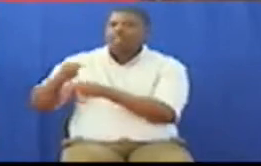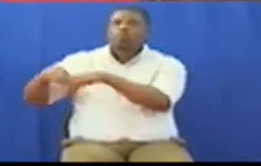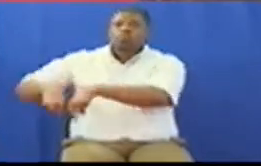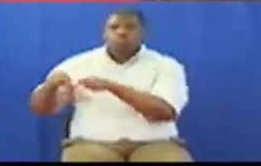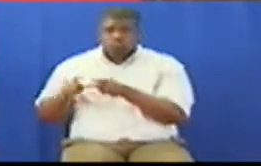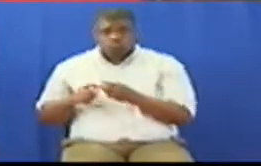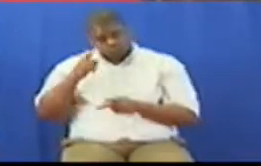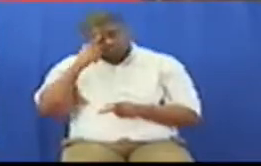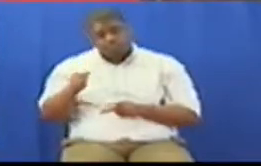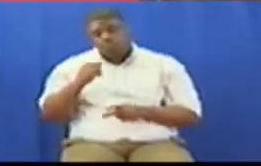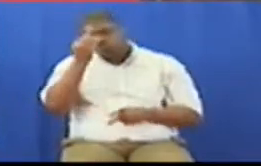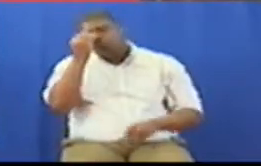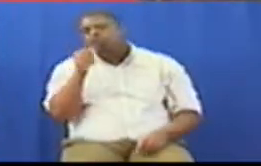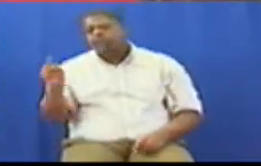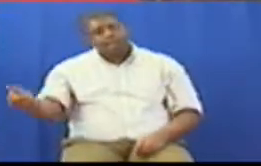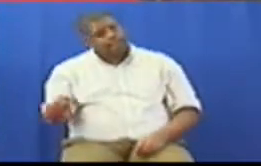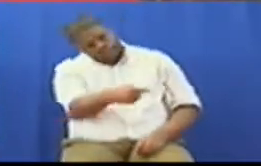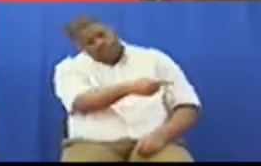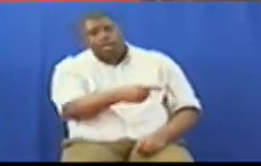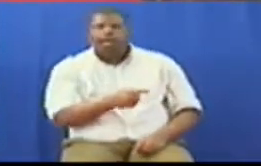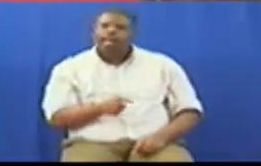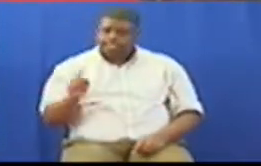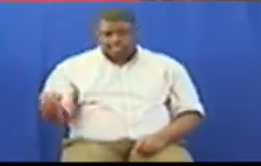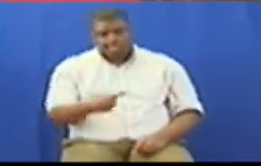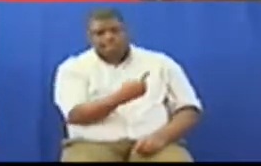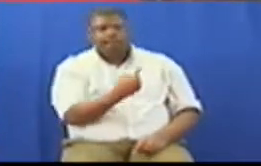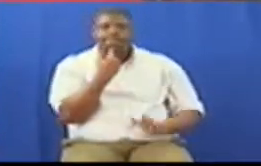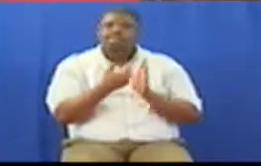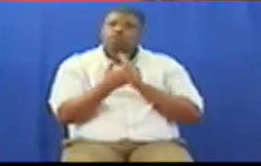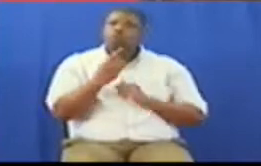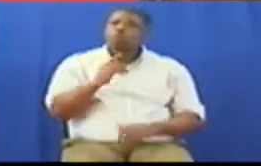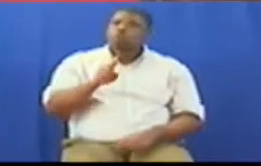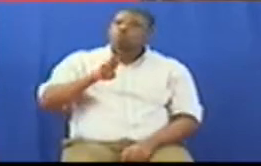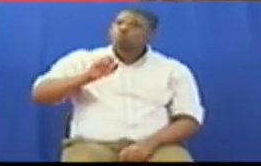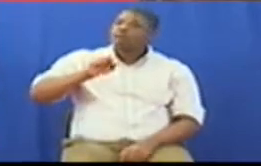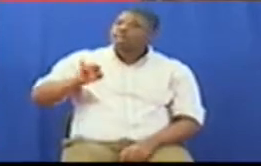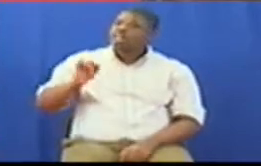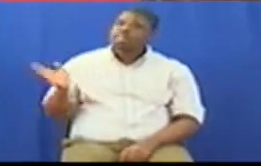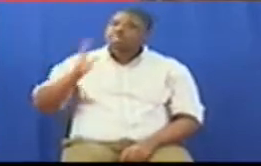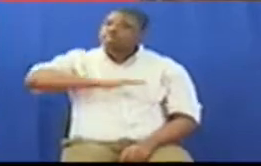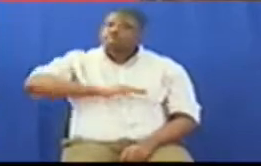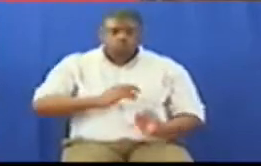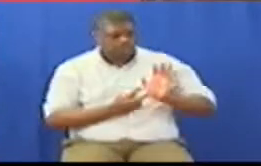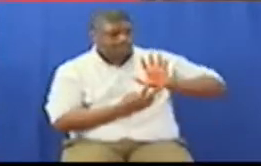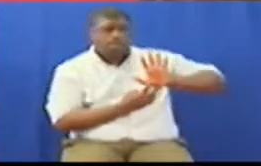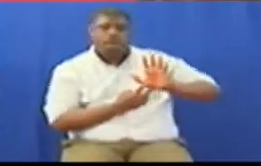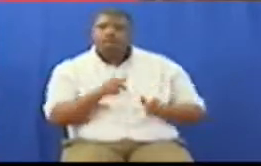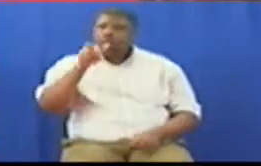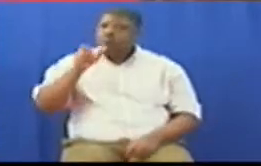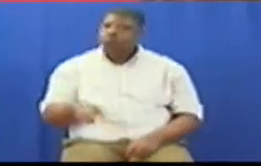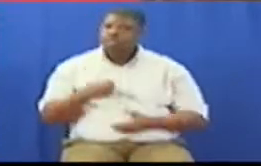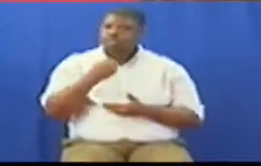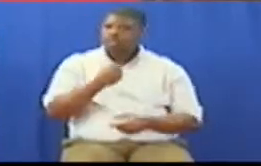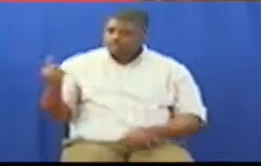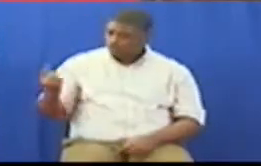mimi utajifunza. Hapa tunasema kwamba mtu anapata vibali siku saba, lakini mwekezaji anakuja hapa na siku saba hizo